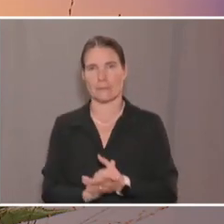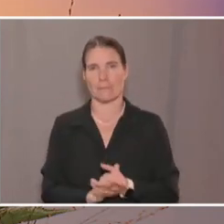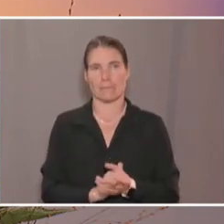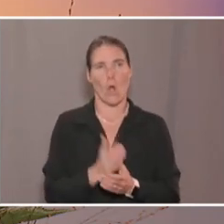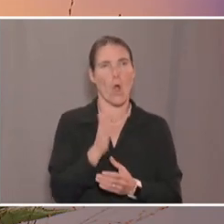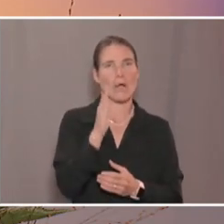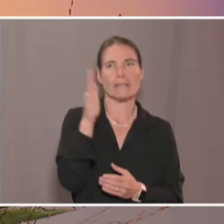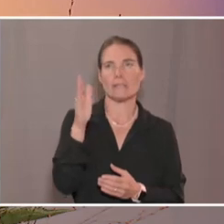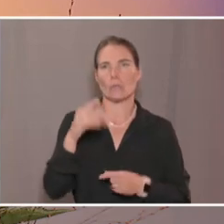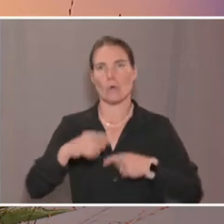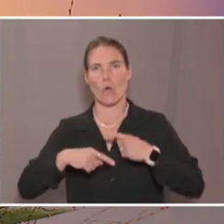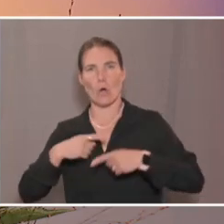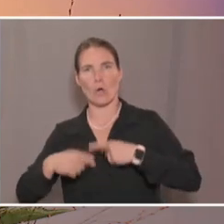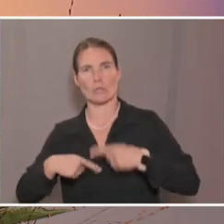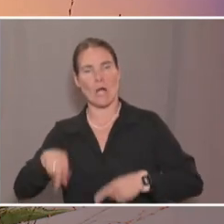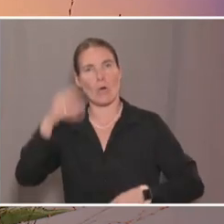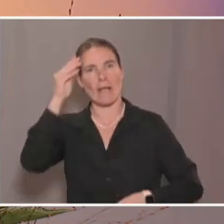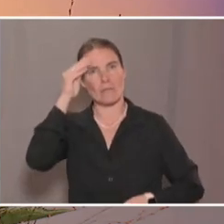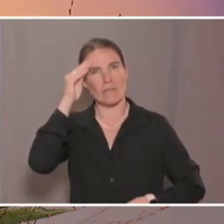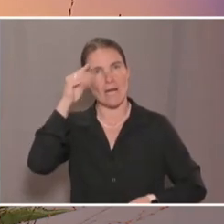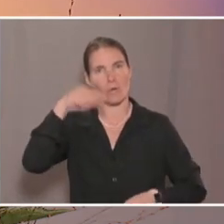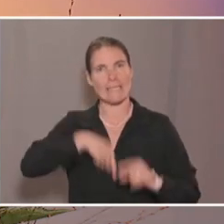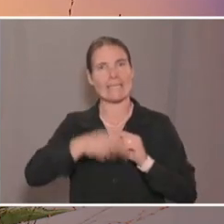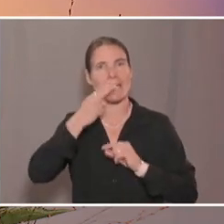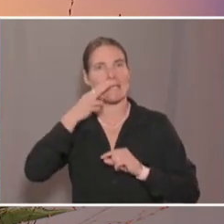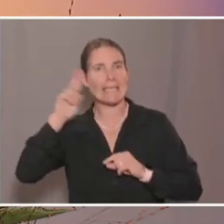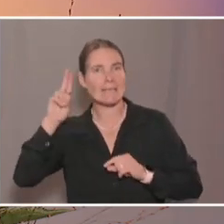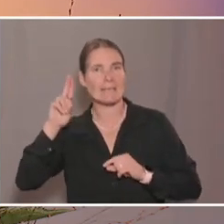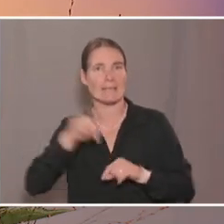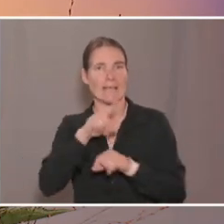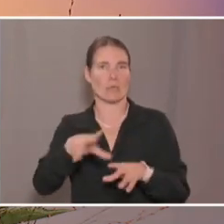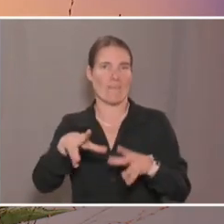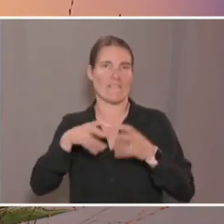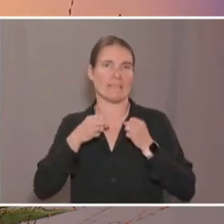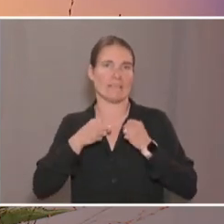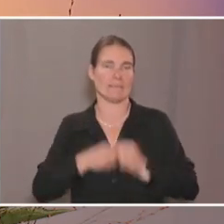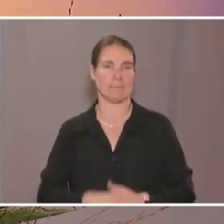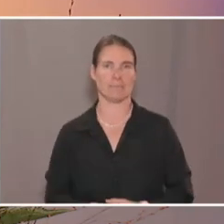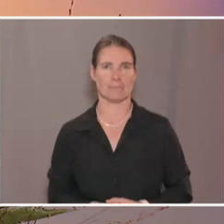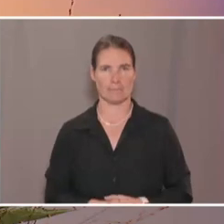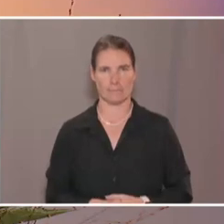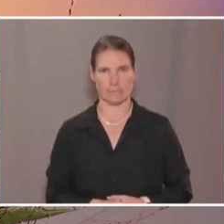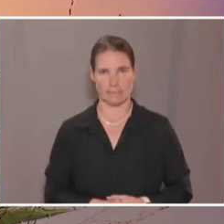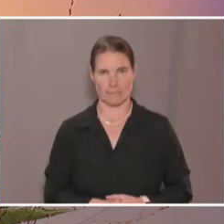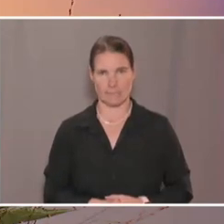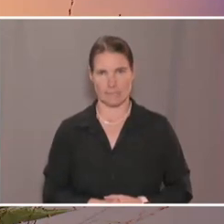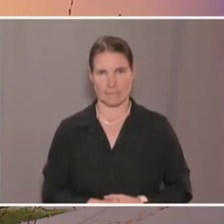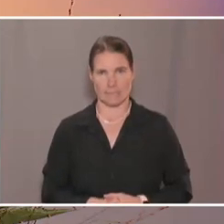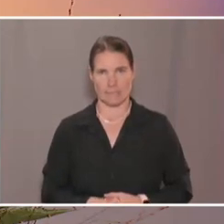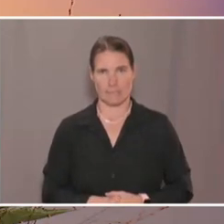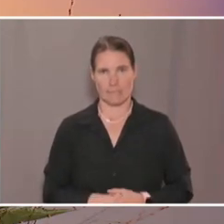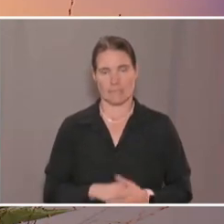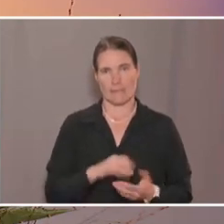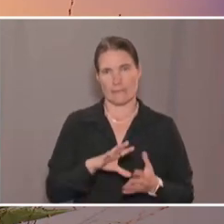Orientierungen, Rollen und Erfahrungen in der NS-Zeit zu erfassen. Soweit hinreichend biografische